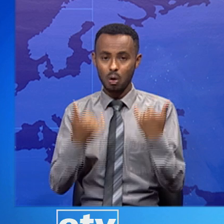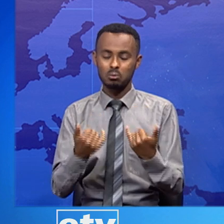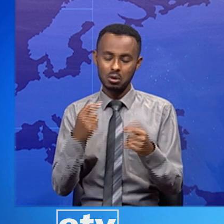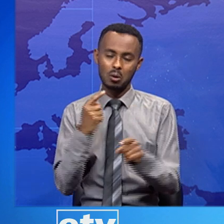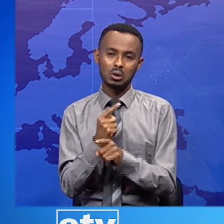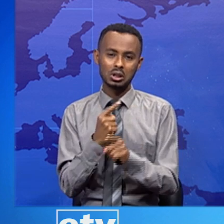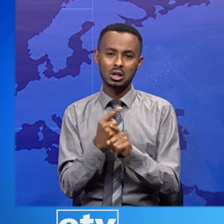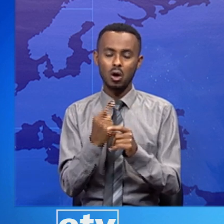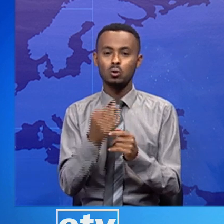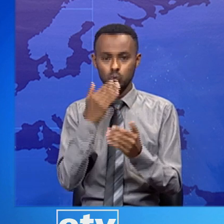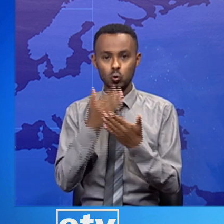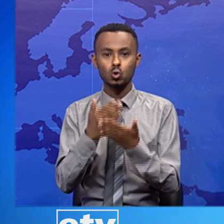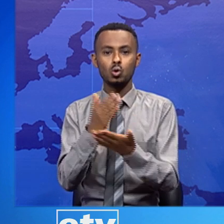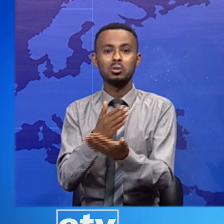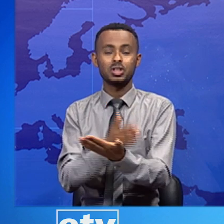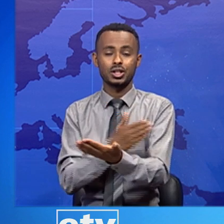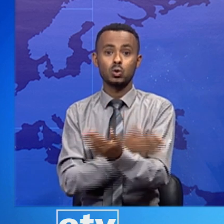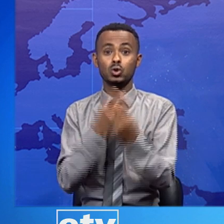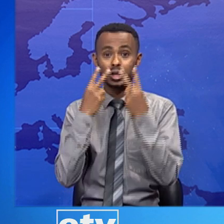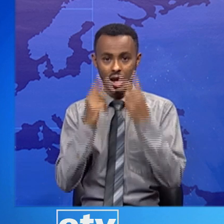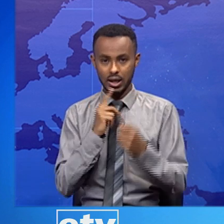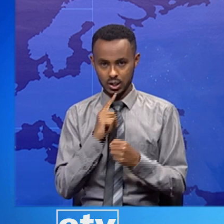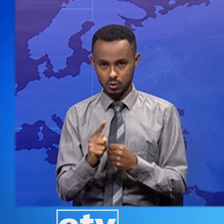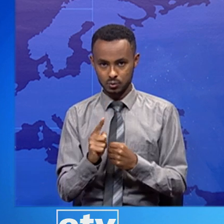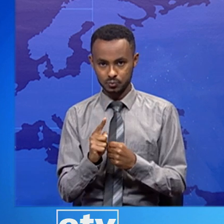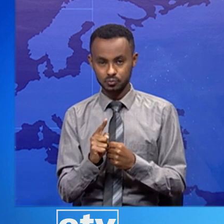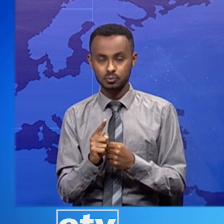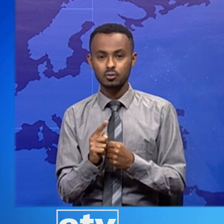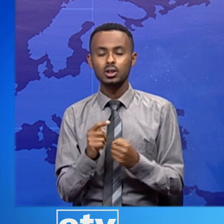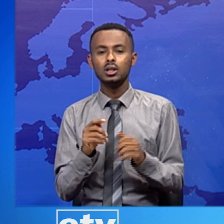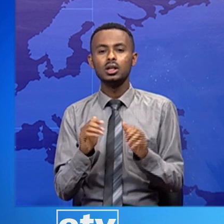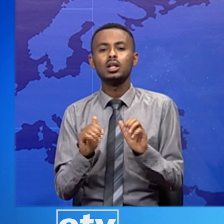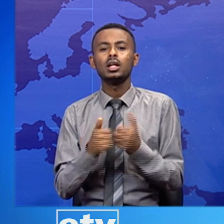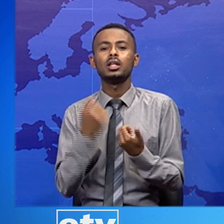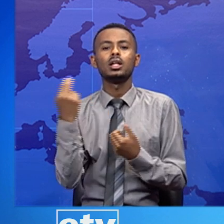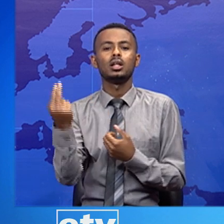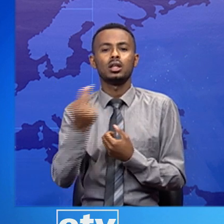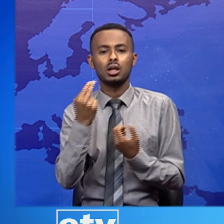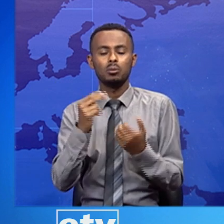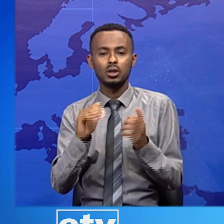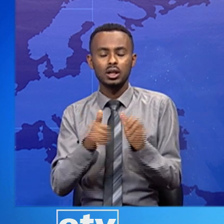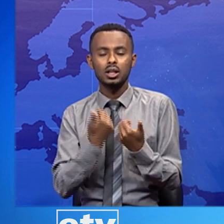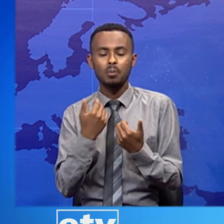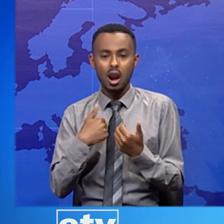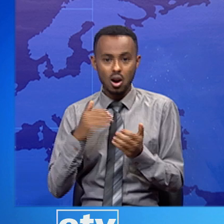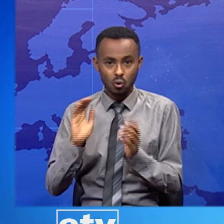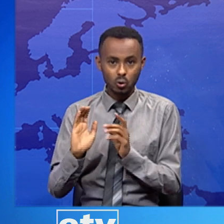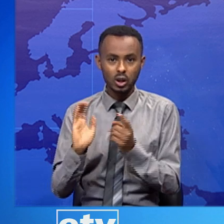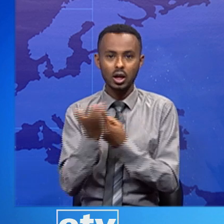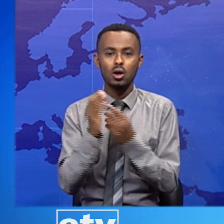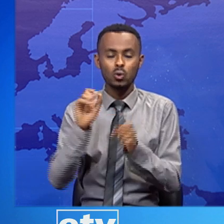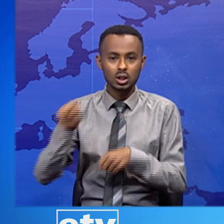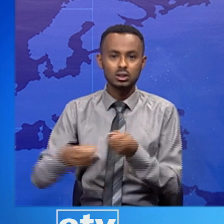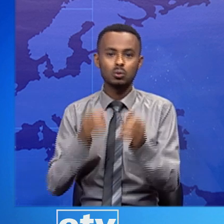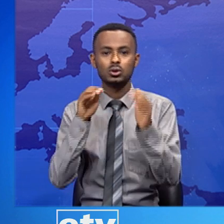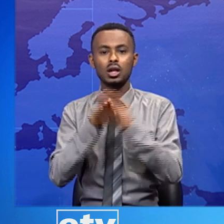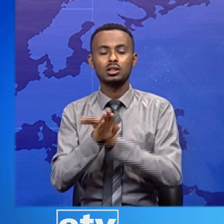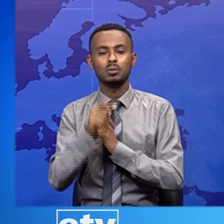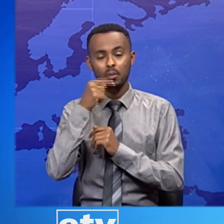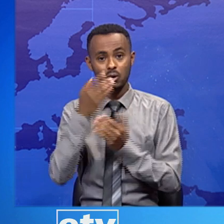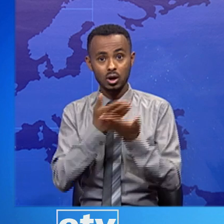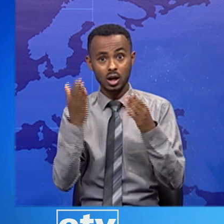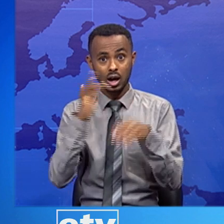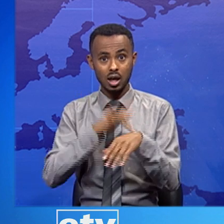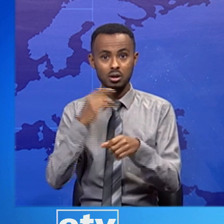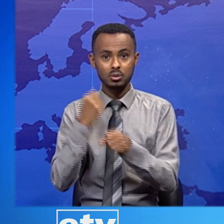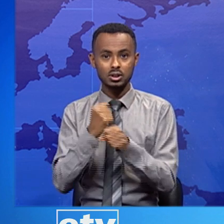ስላለበት በእርግጥ አሁን የሚገርም አይነት መሻሻሎችን እያየን ነው እንዴት እንጠቀመው እንዴት ባለ መንገድ ወደ ሲስተም ውስጥ እናስገባ